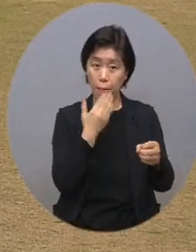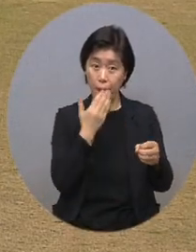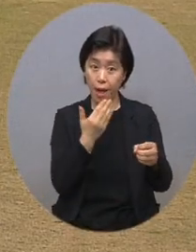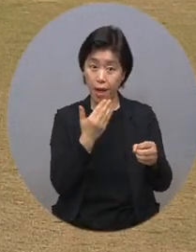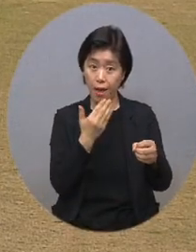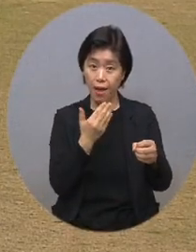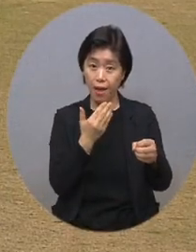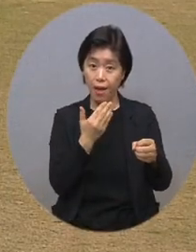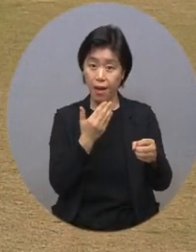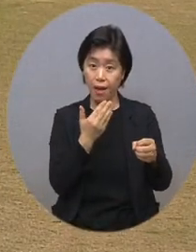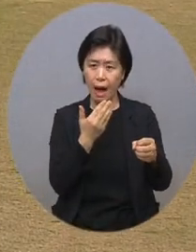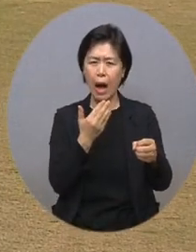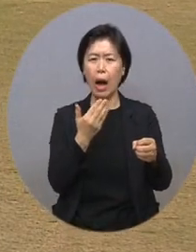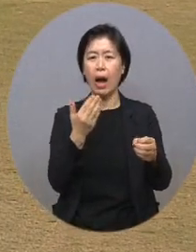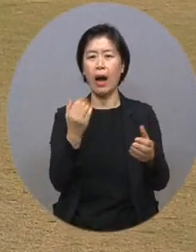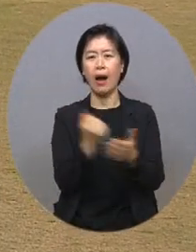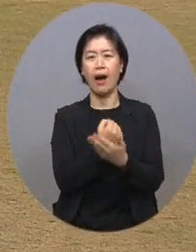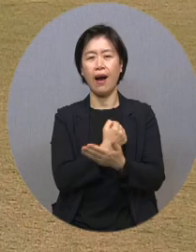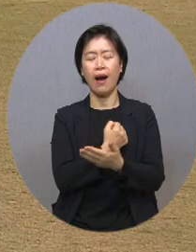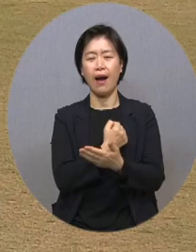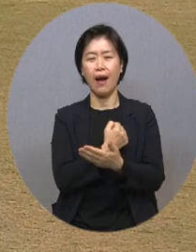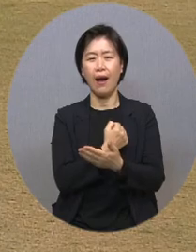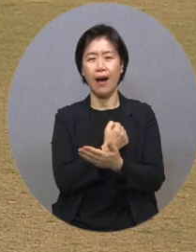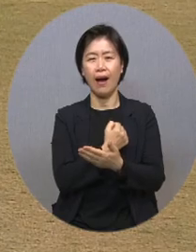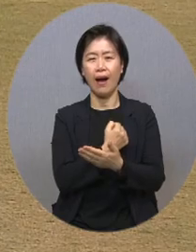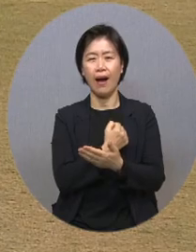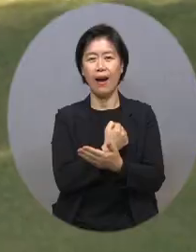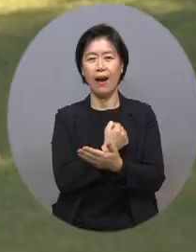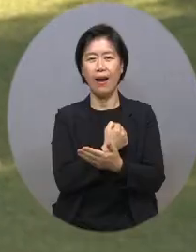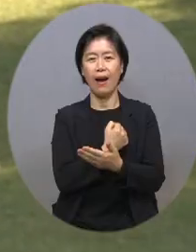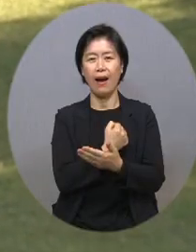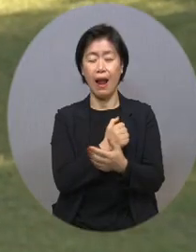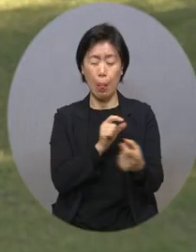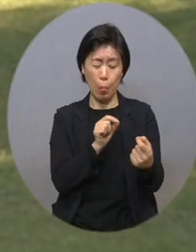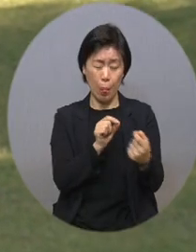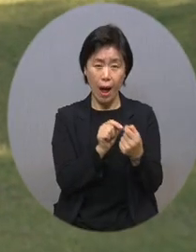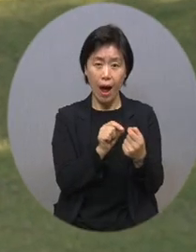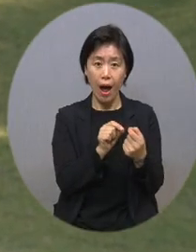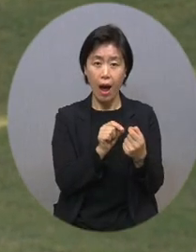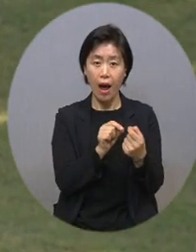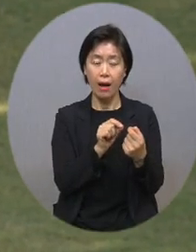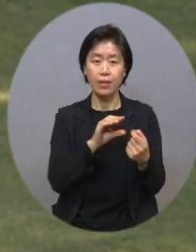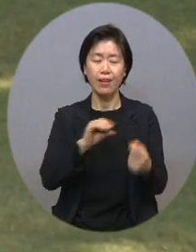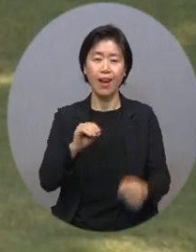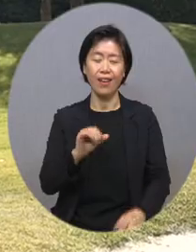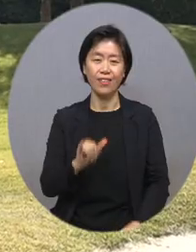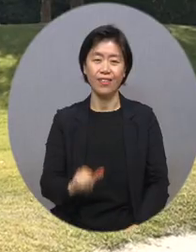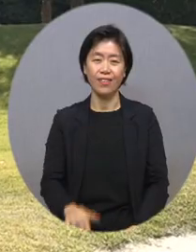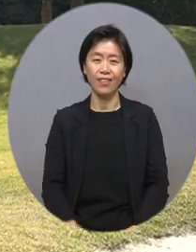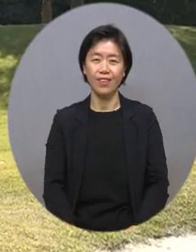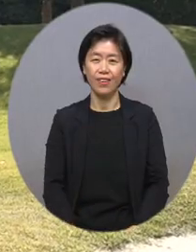버디 아! 아! 아! 아! 내려봐 어떻게? 아! 아!